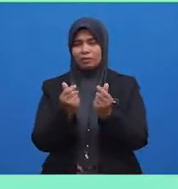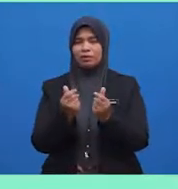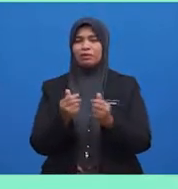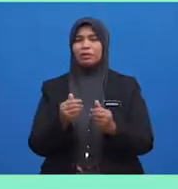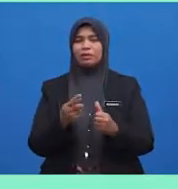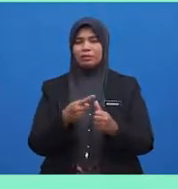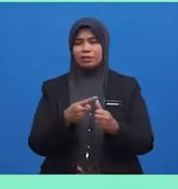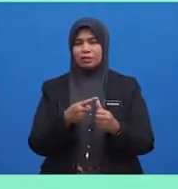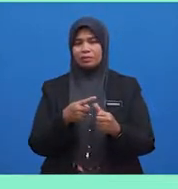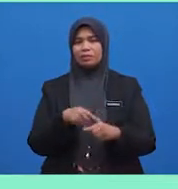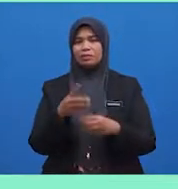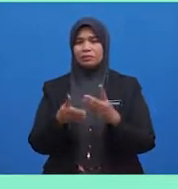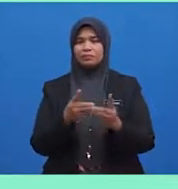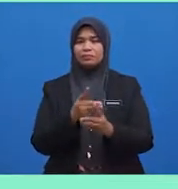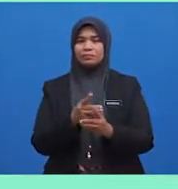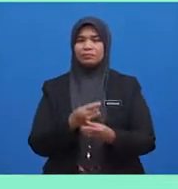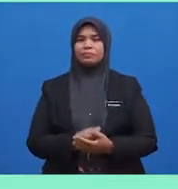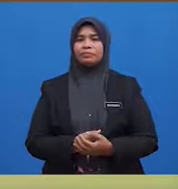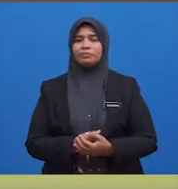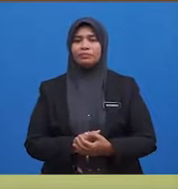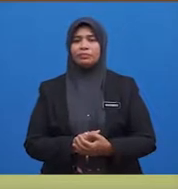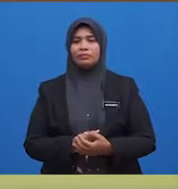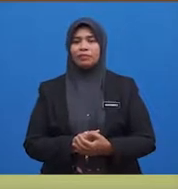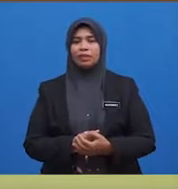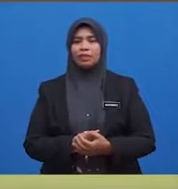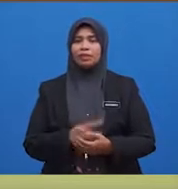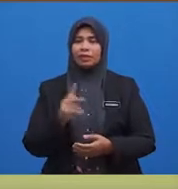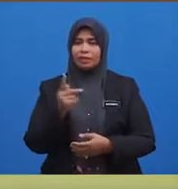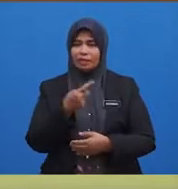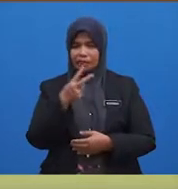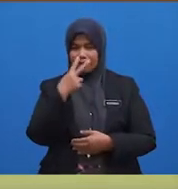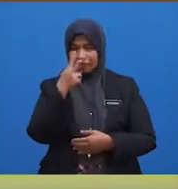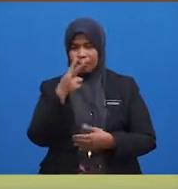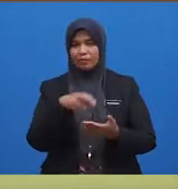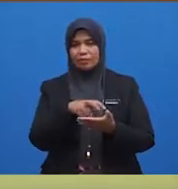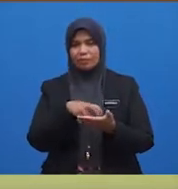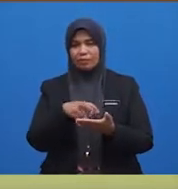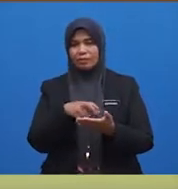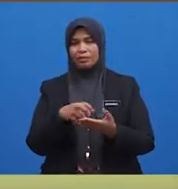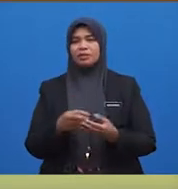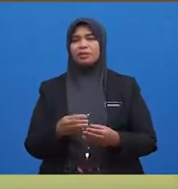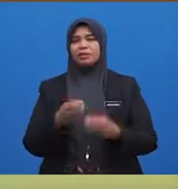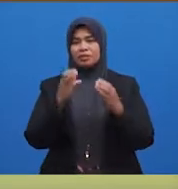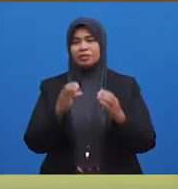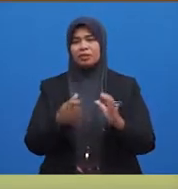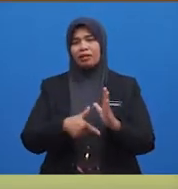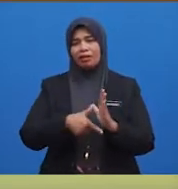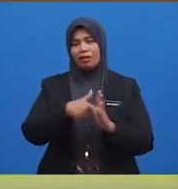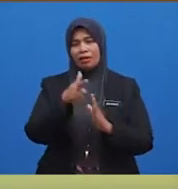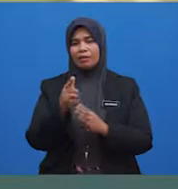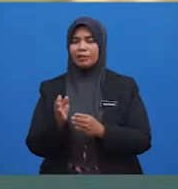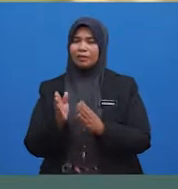ke-19. Jom murid-murid, kita meneroka perkembangan perlombongan biji timah secara lebih